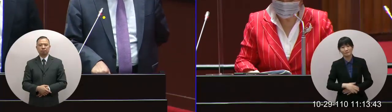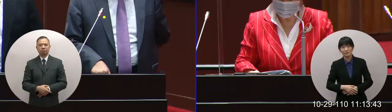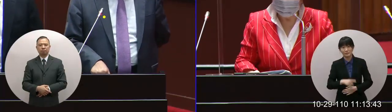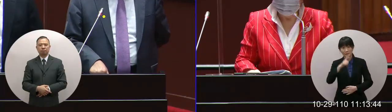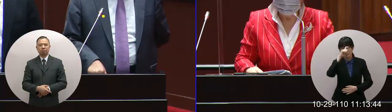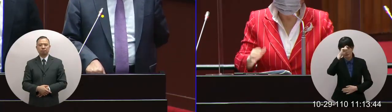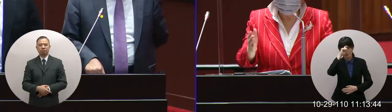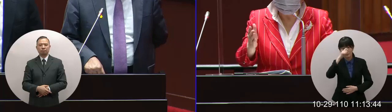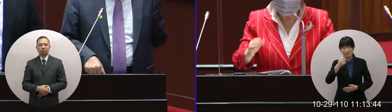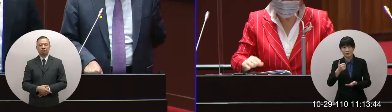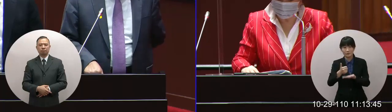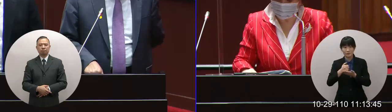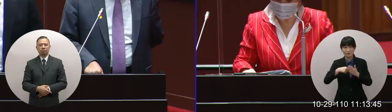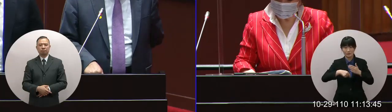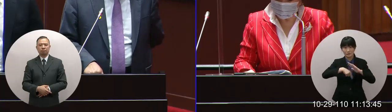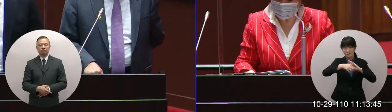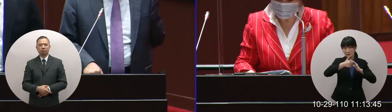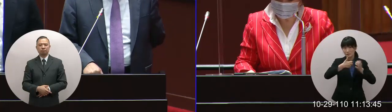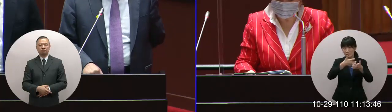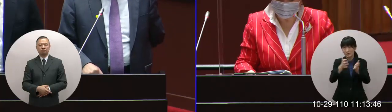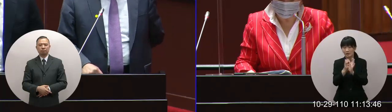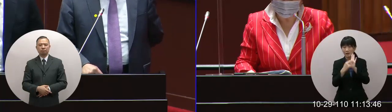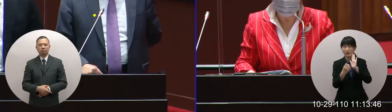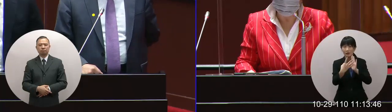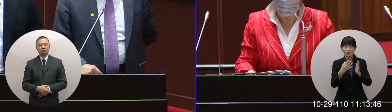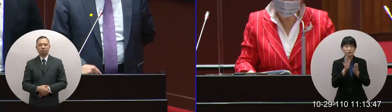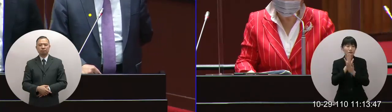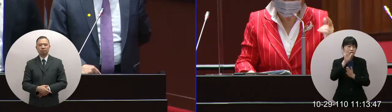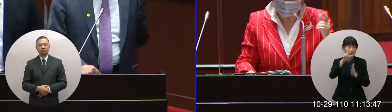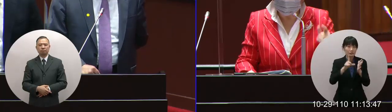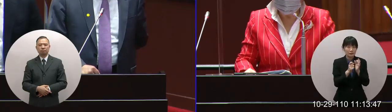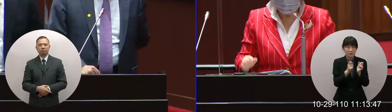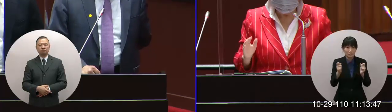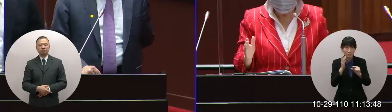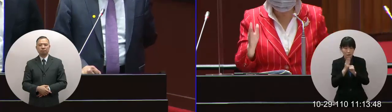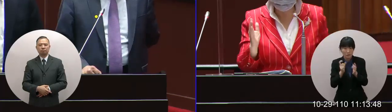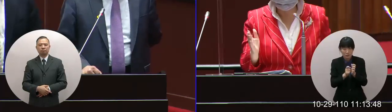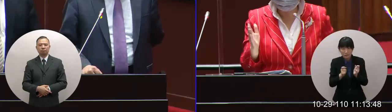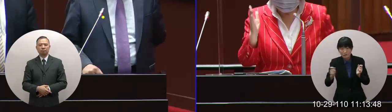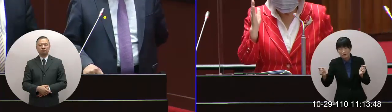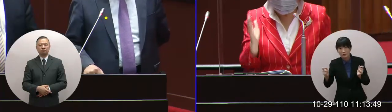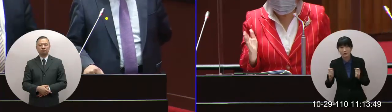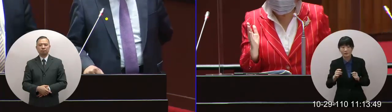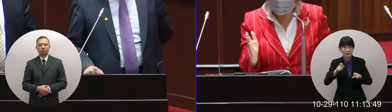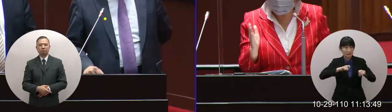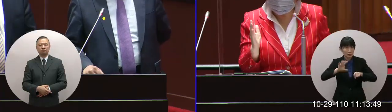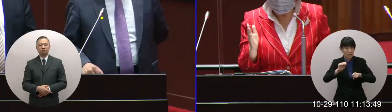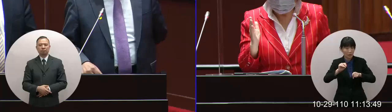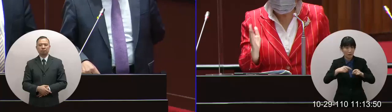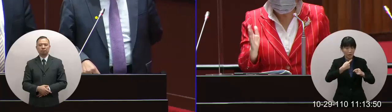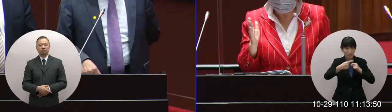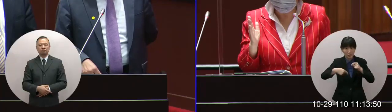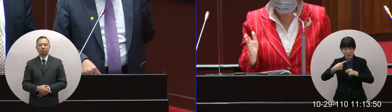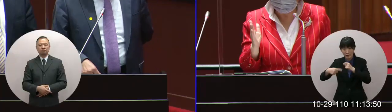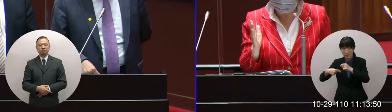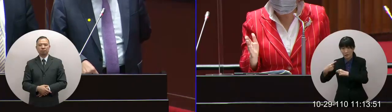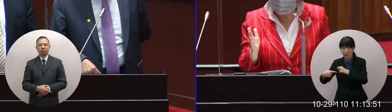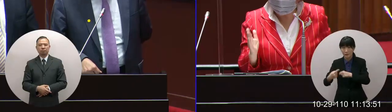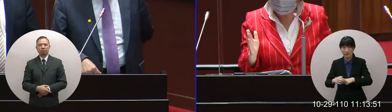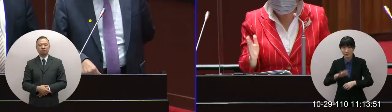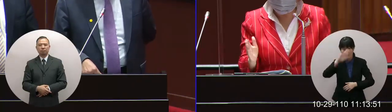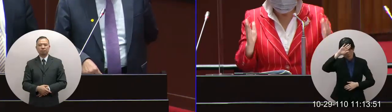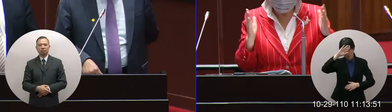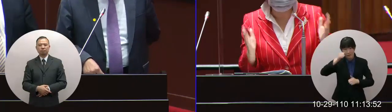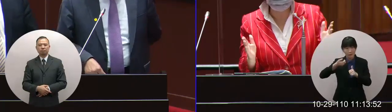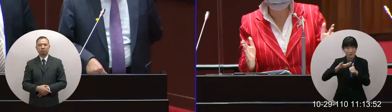请院长部长您具体说明中长期医疗蓝图，例如一，有没有规划每年要在传染